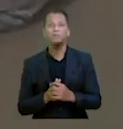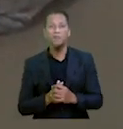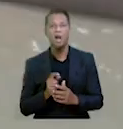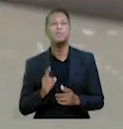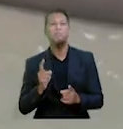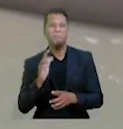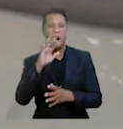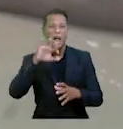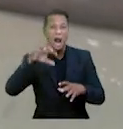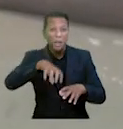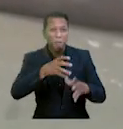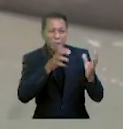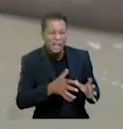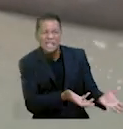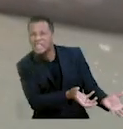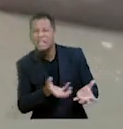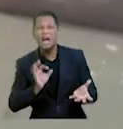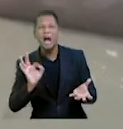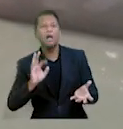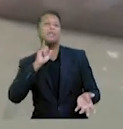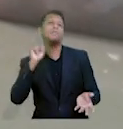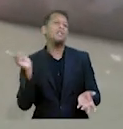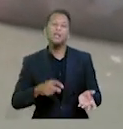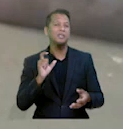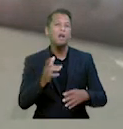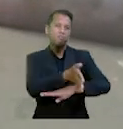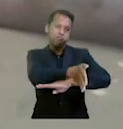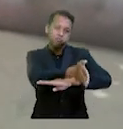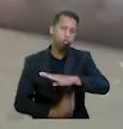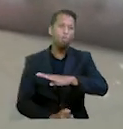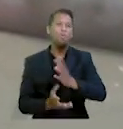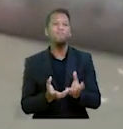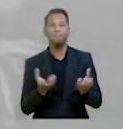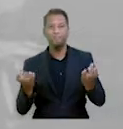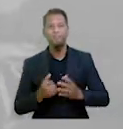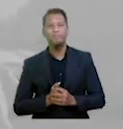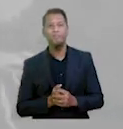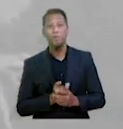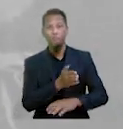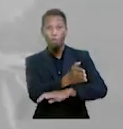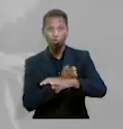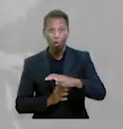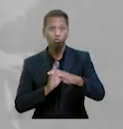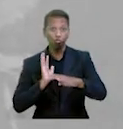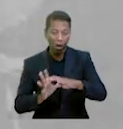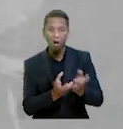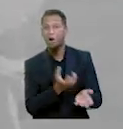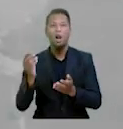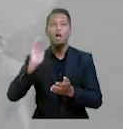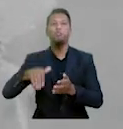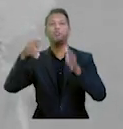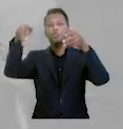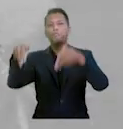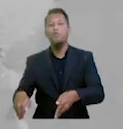ada alat berat warga terpaksa mengevakuasi bangkai hiu tutul dengan cara dipotong potongan hiu kemudian dikuburkan di pantai tak jauh dari